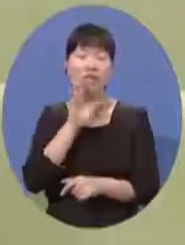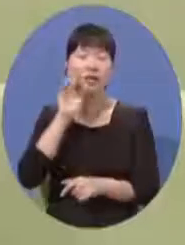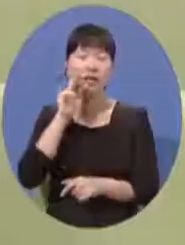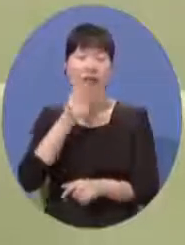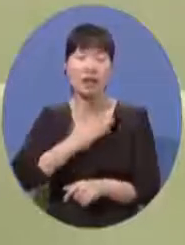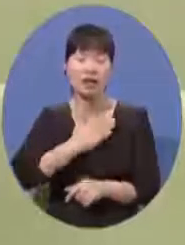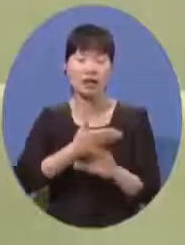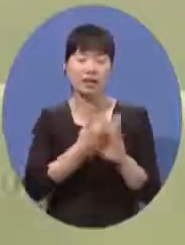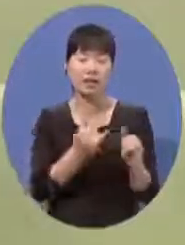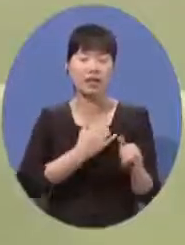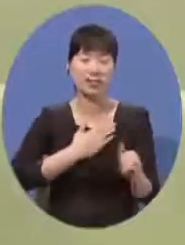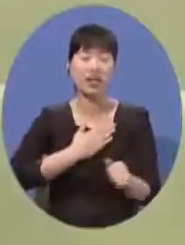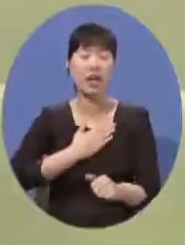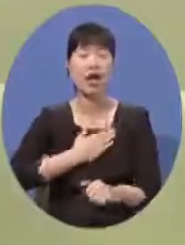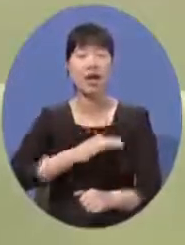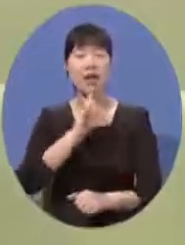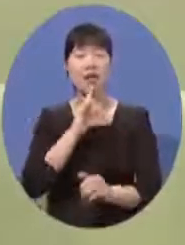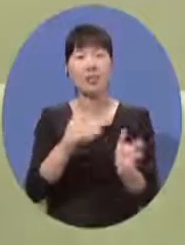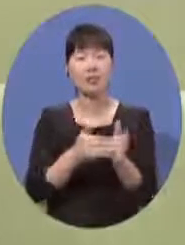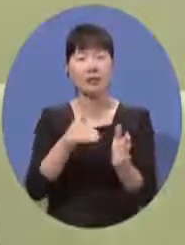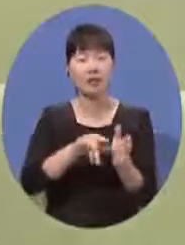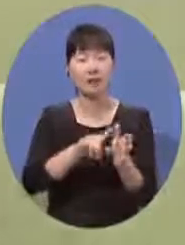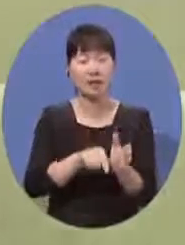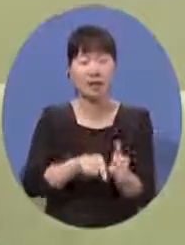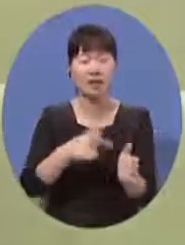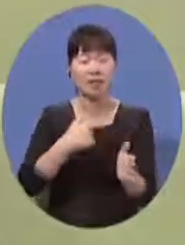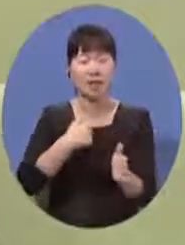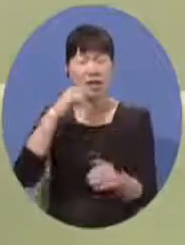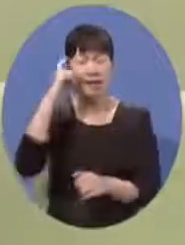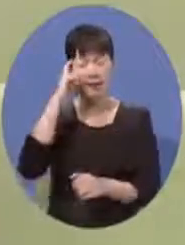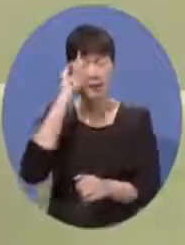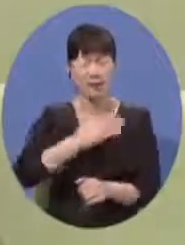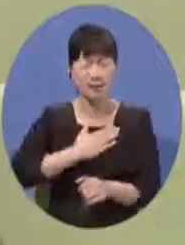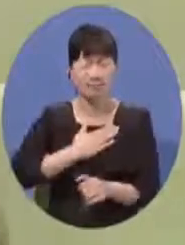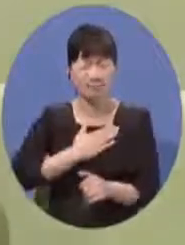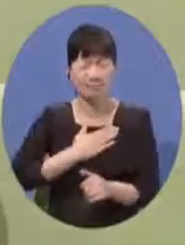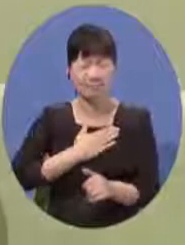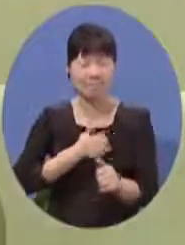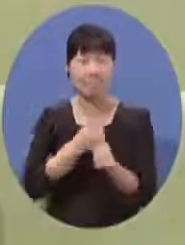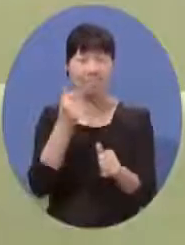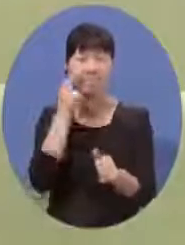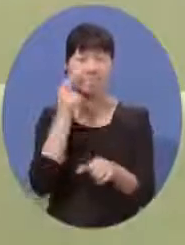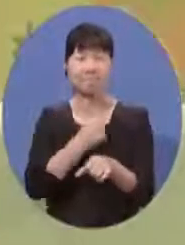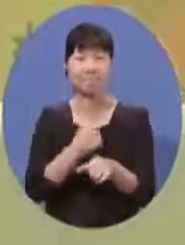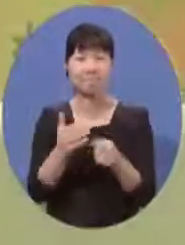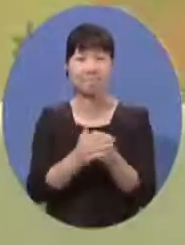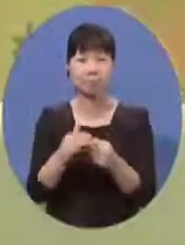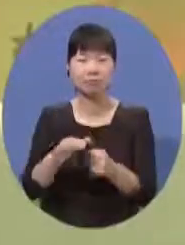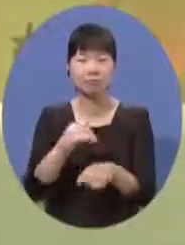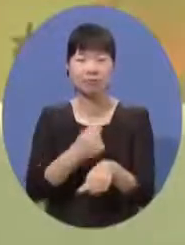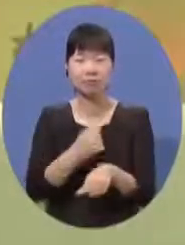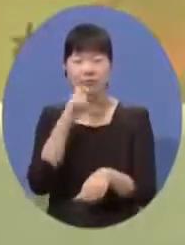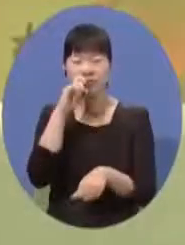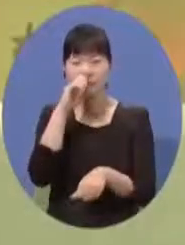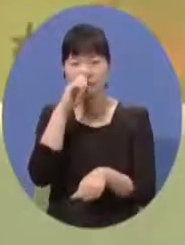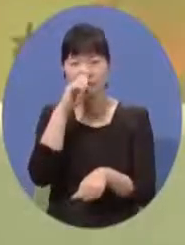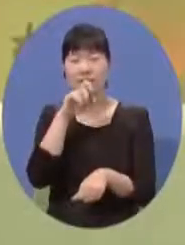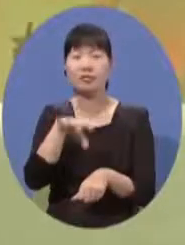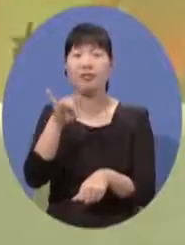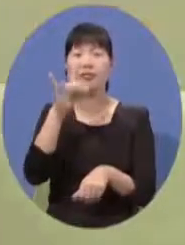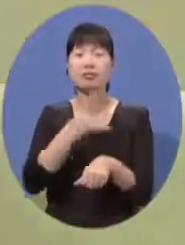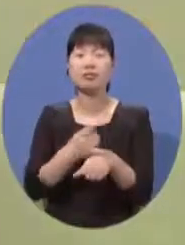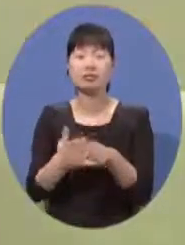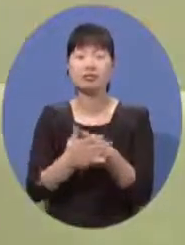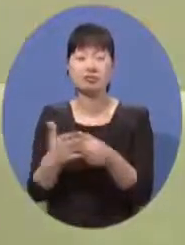사람 기분이 어떤지도 아는데 그 순간 자기 충동을 못 이기고 일단 하고 싶은 걸 먼저 해버려야 되는 거죠. 이제 그런